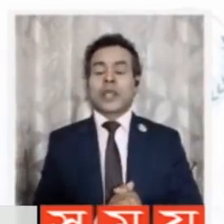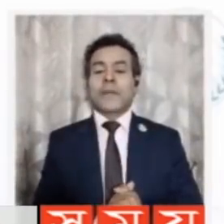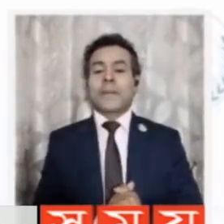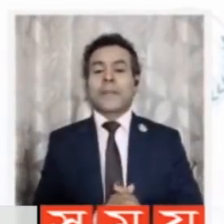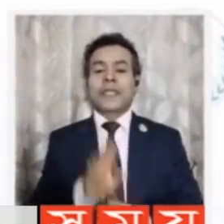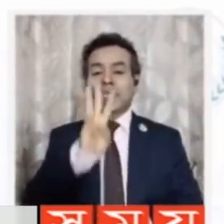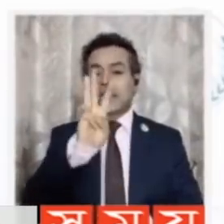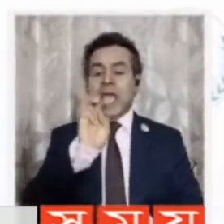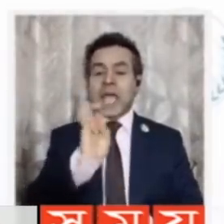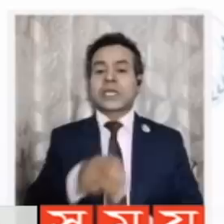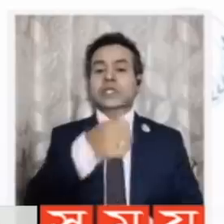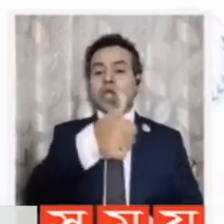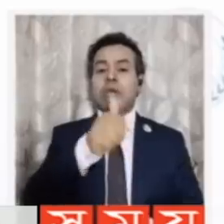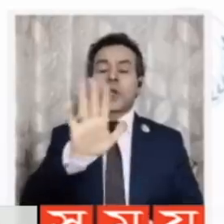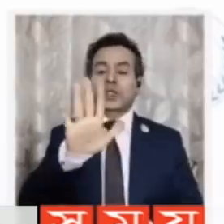3,065টি।